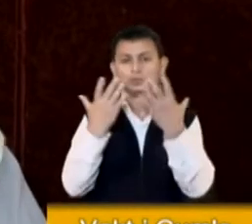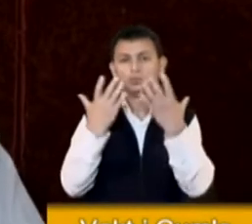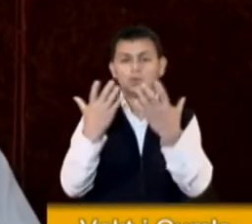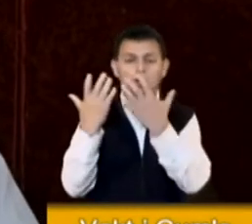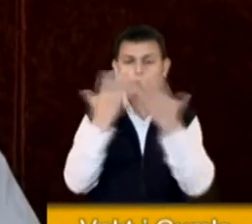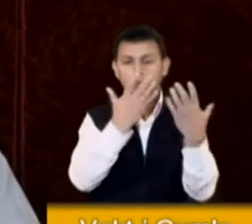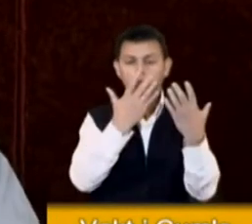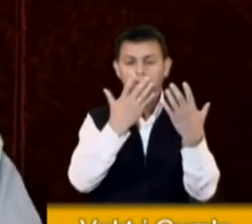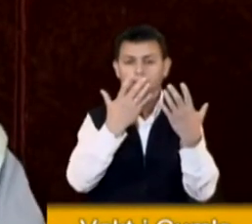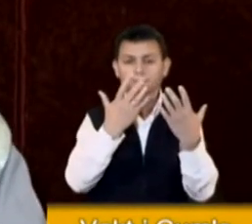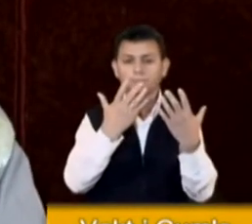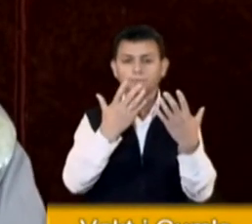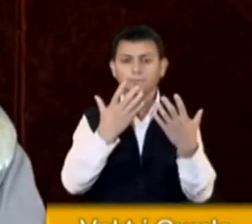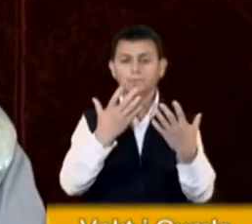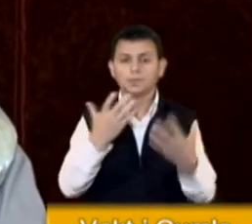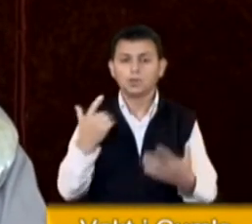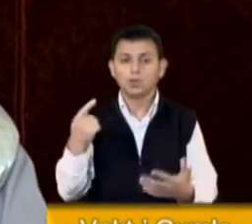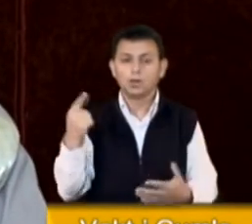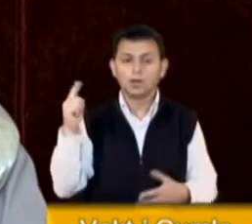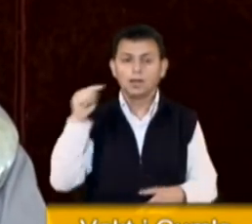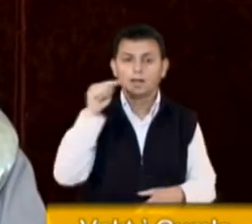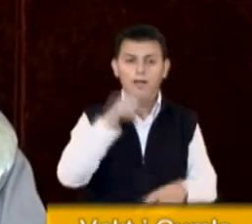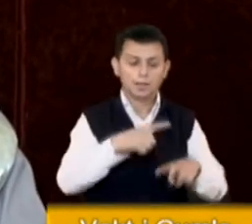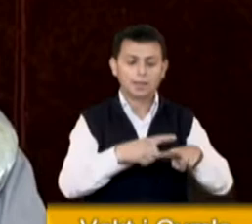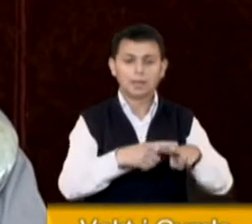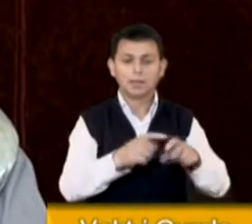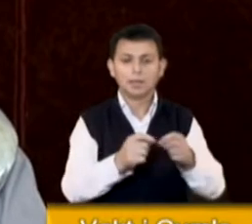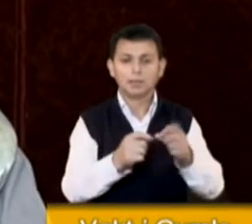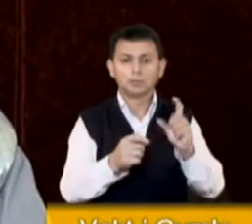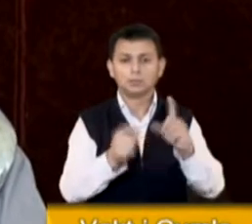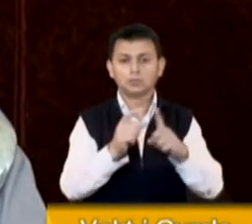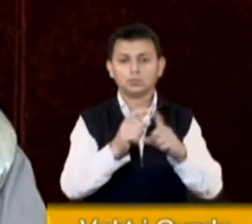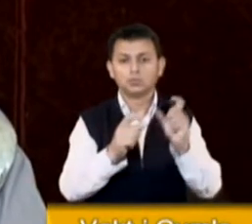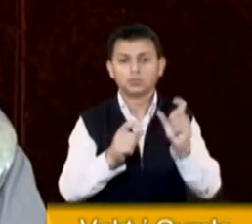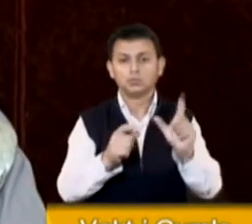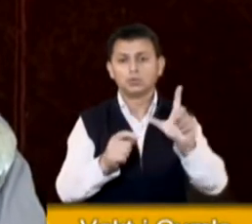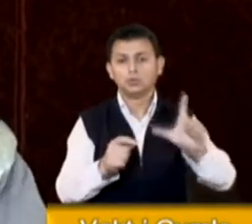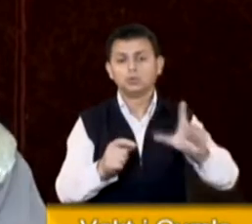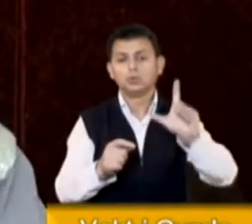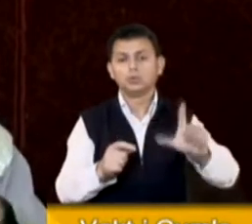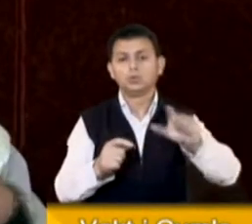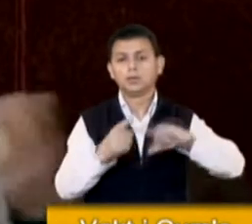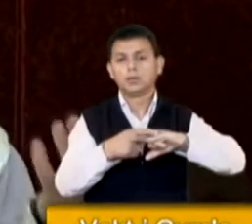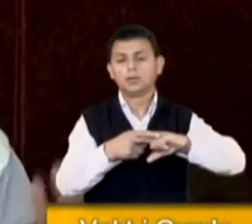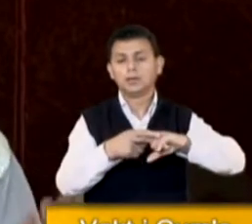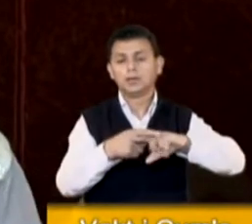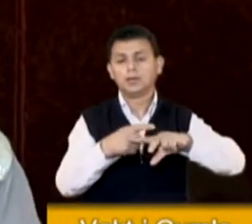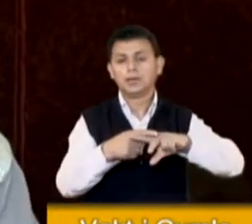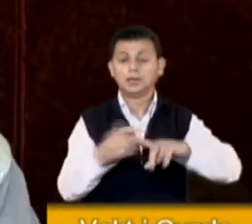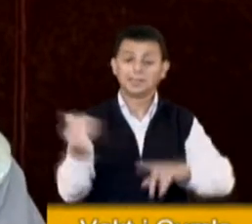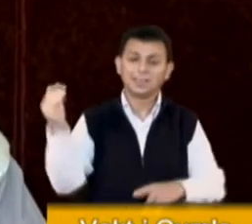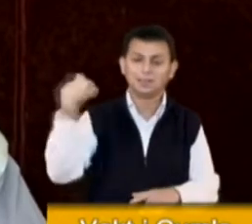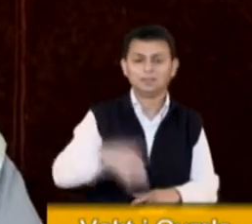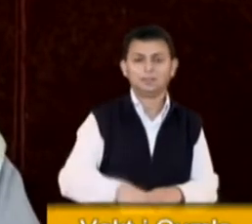haber vermek için içeriye. Yine böyle öksürünce, onun geldiğini duyunca kadın hemen saklandı bir